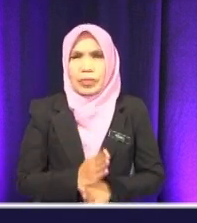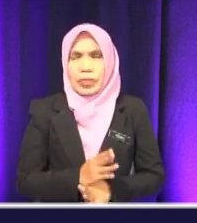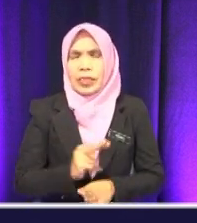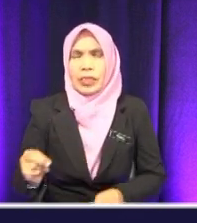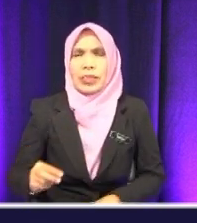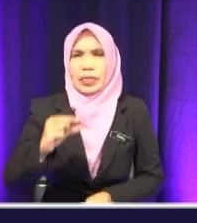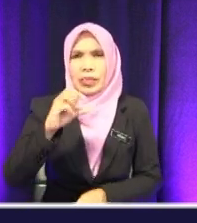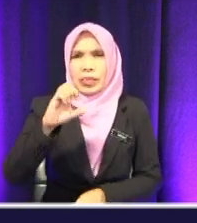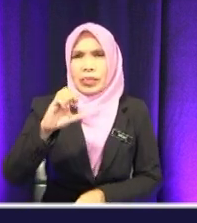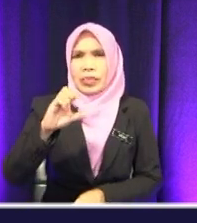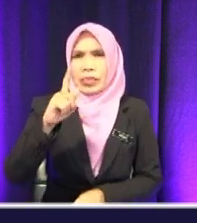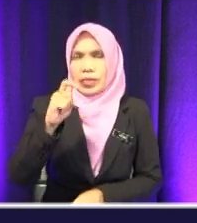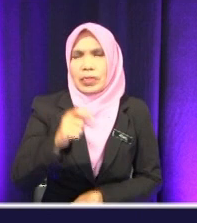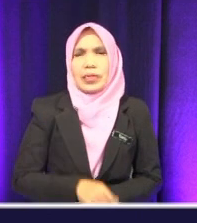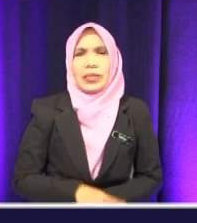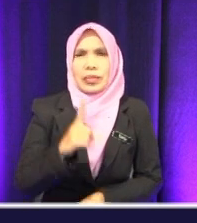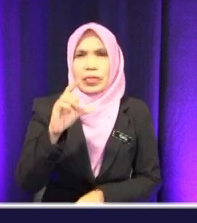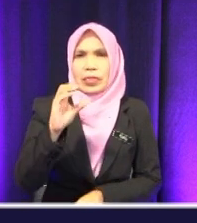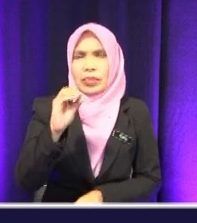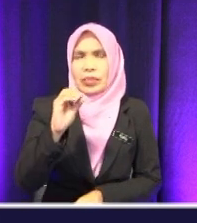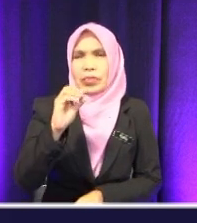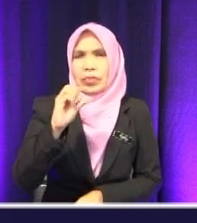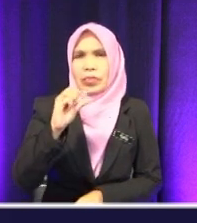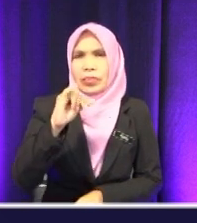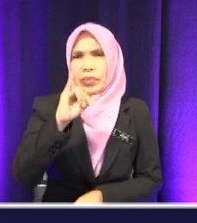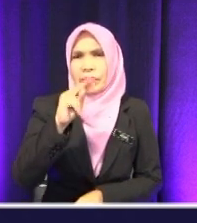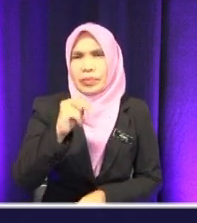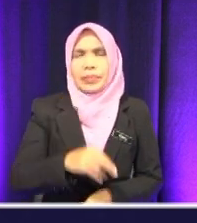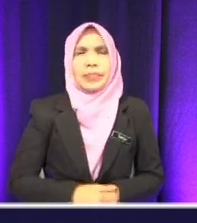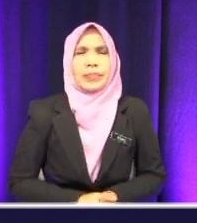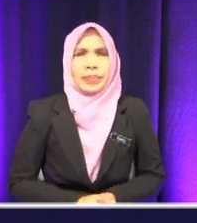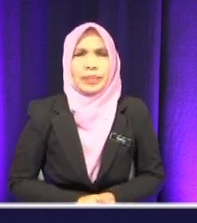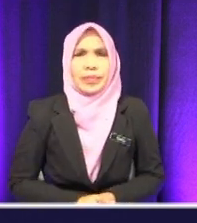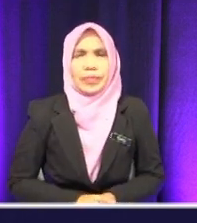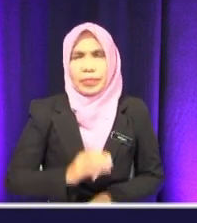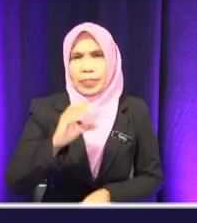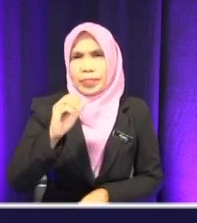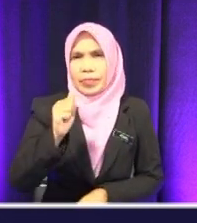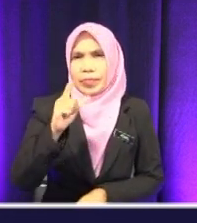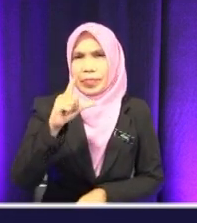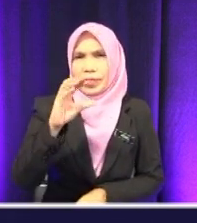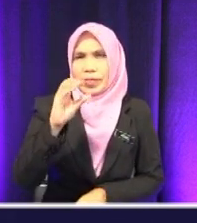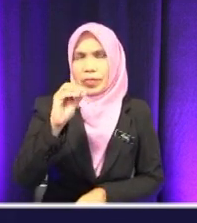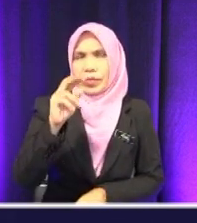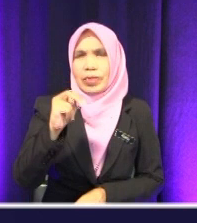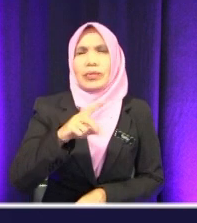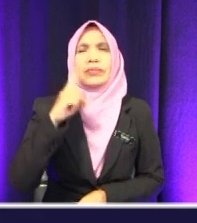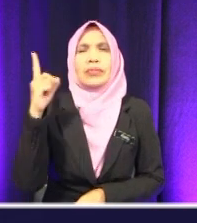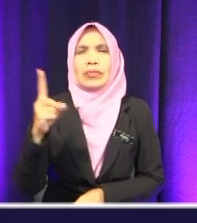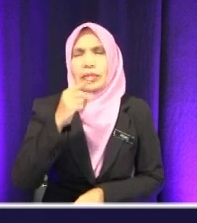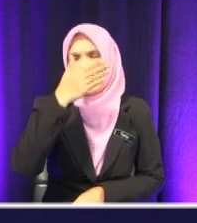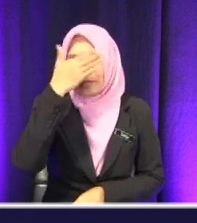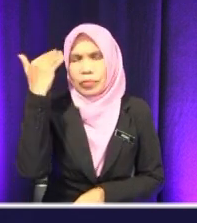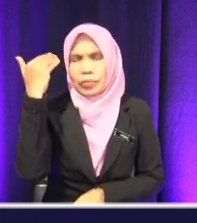digemari kan sebab senang seorang tetapi calon-calon selalu lupa tentang membaca dengan